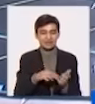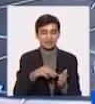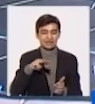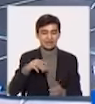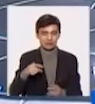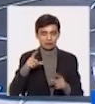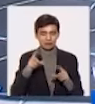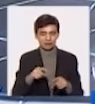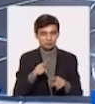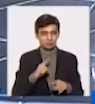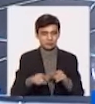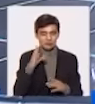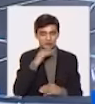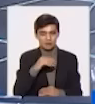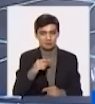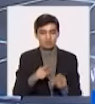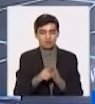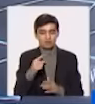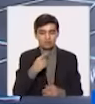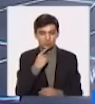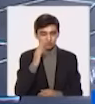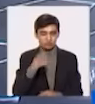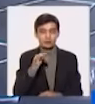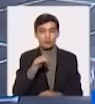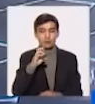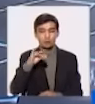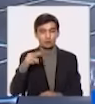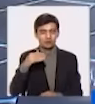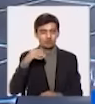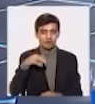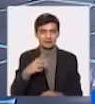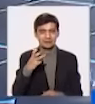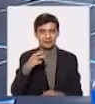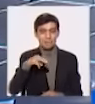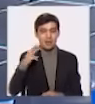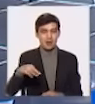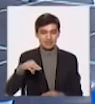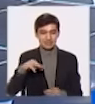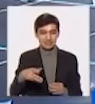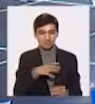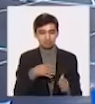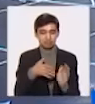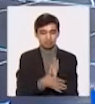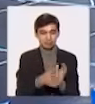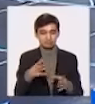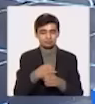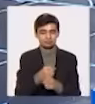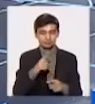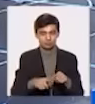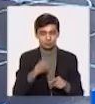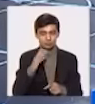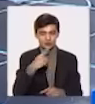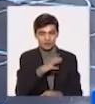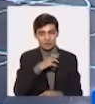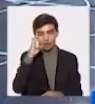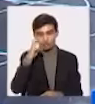нарықтағы өзгерістің алғашқы күнінде біздің үкімет бюджеттің 300 миллиард теңге жуық шығынын қысқартамыз деп мәлімдеді. Министрлер тіпті ұлттық